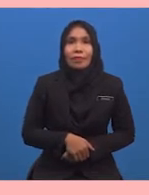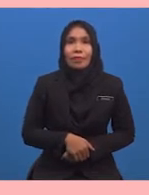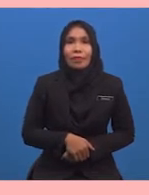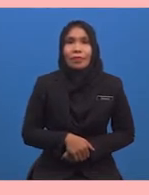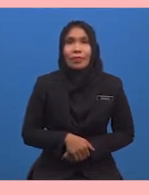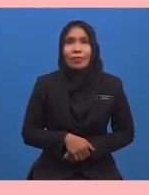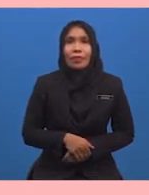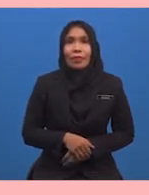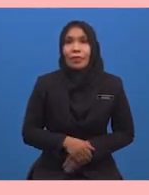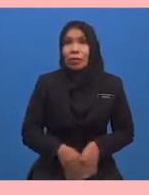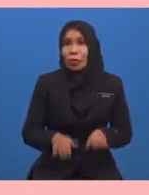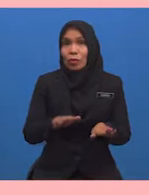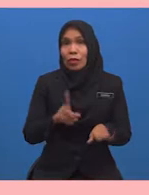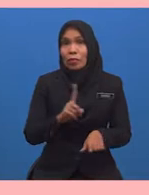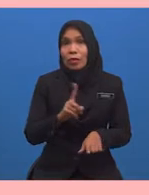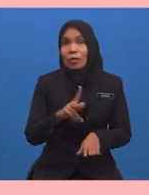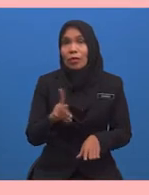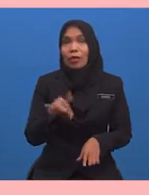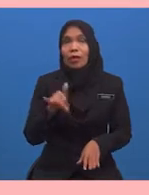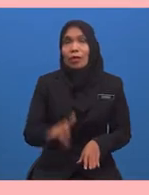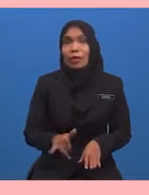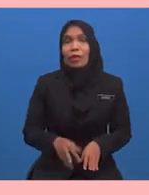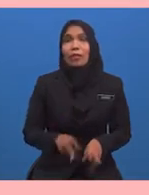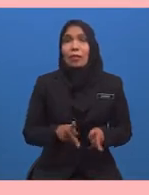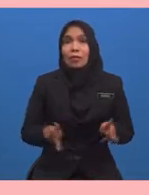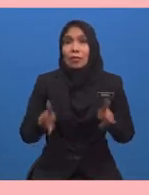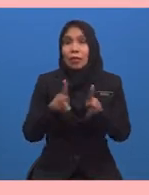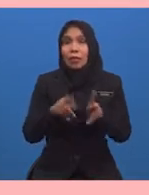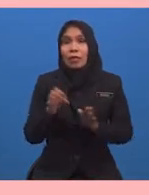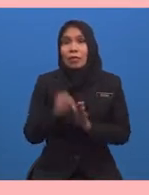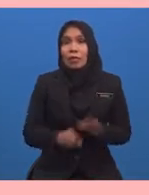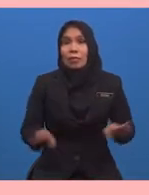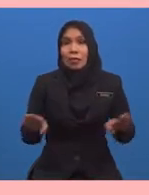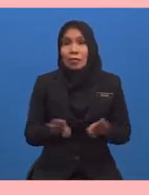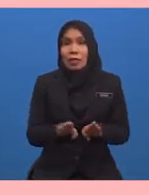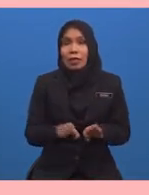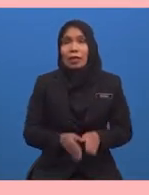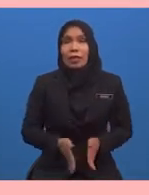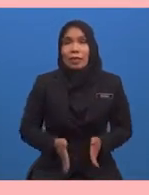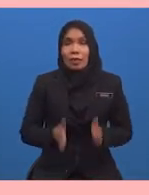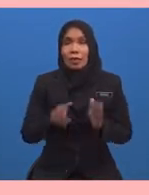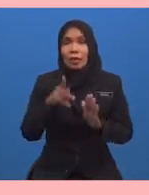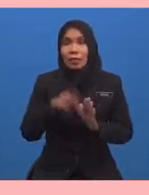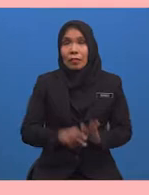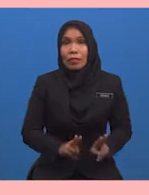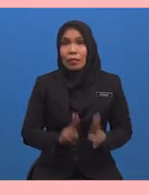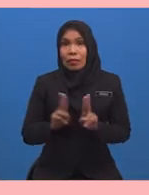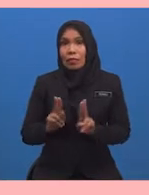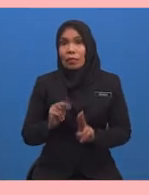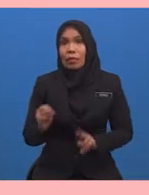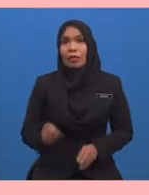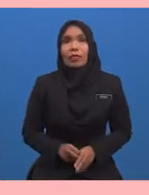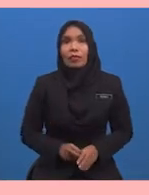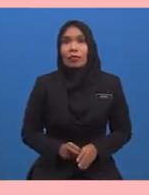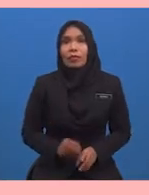sungai manakah yang penting sebagai jalan pengangkutan utama di Sabah?